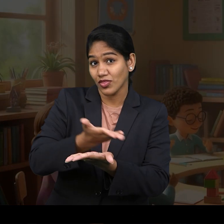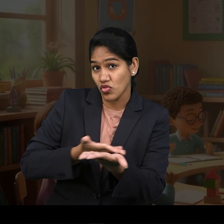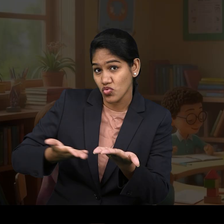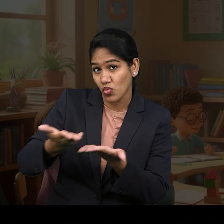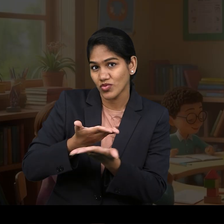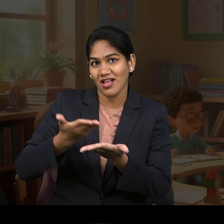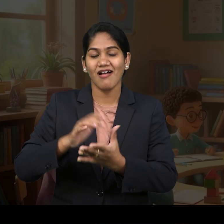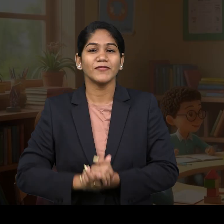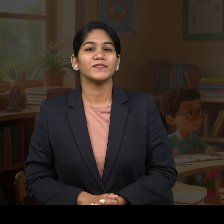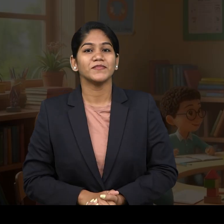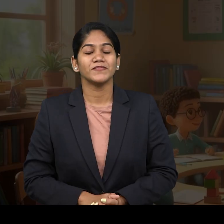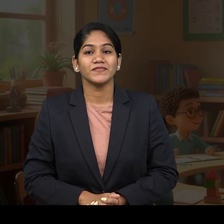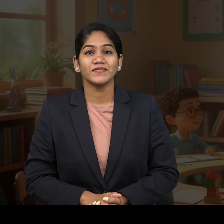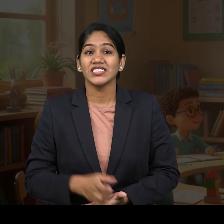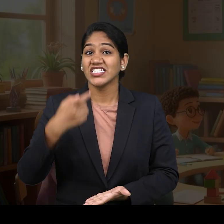தோசை,